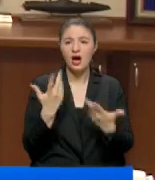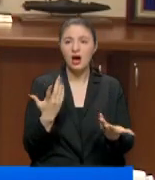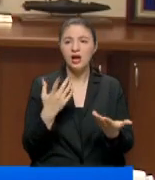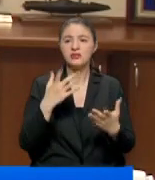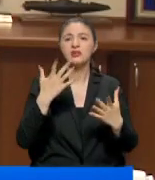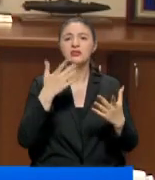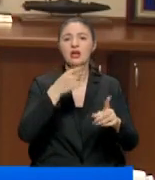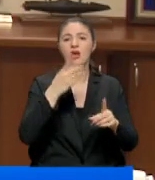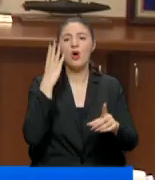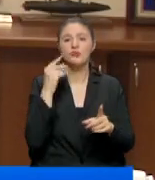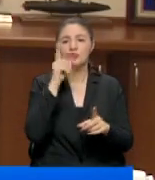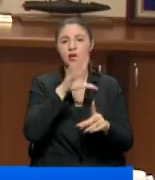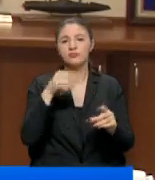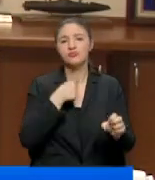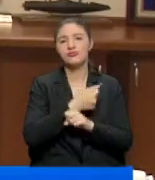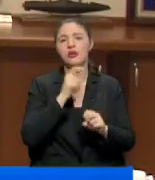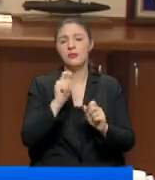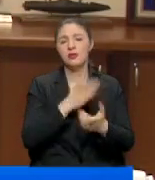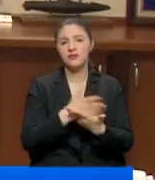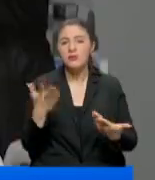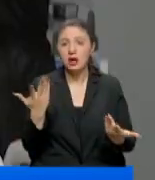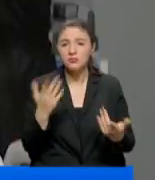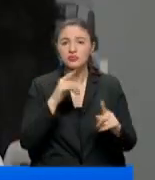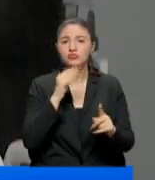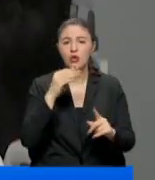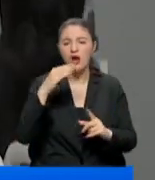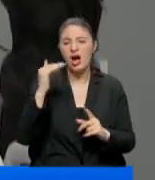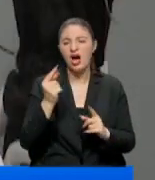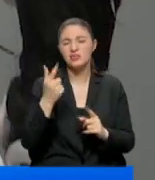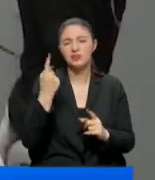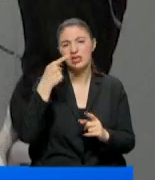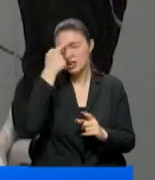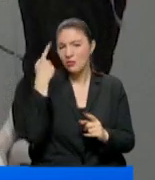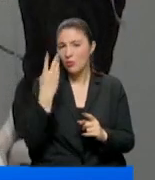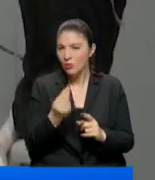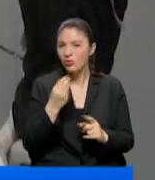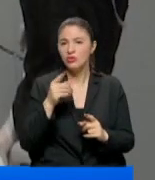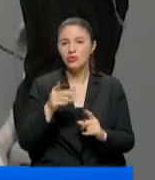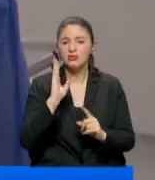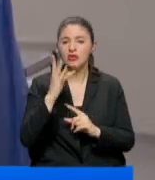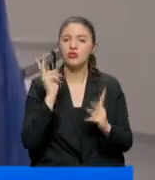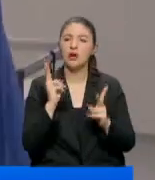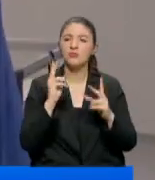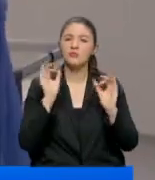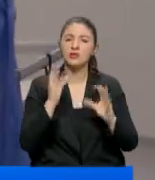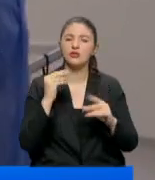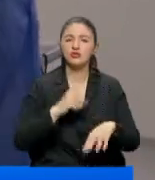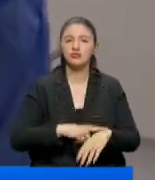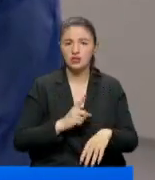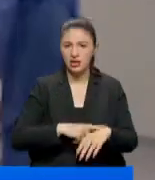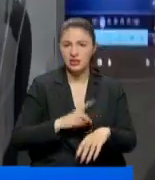salgınla mücadele öğrendiğimiz için hepimiz mücadeleye devam edeceğiz. Ama bunun çok düşük bir ihtimal olduğunu, şu an giderek normalleşmeye başlayan